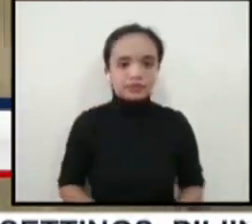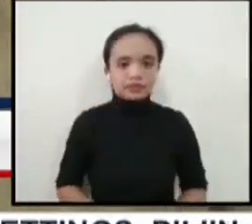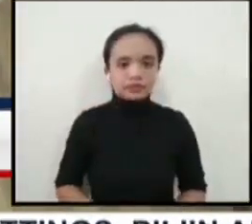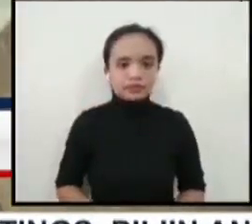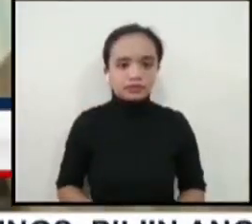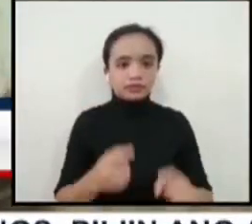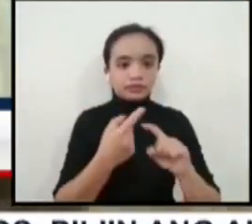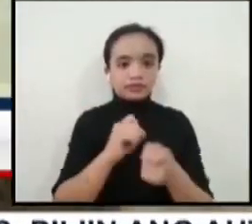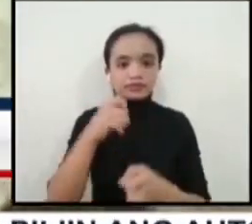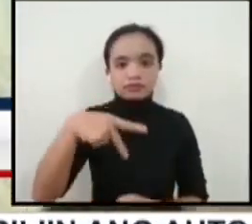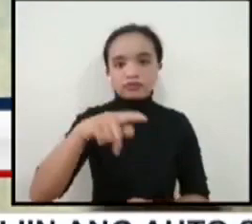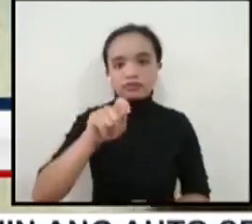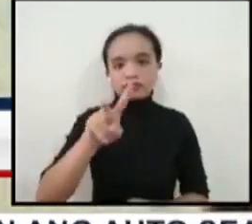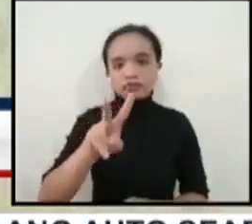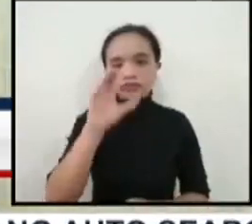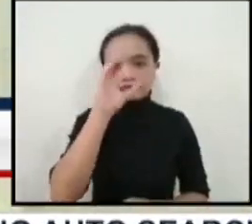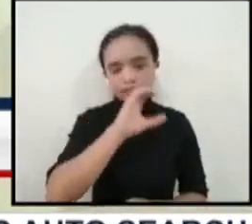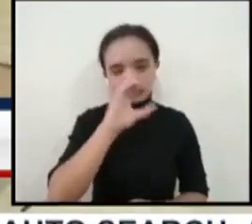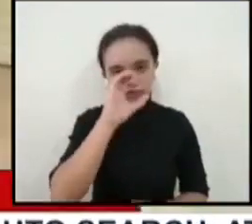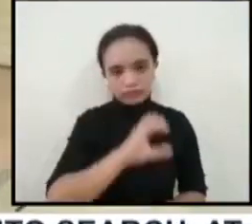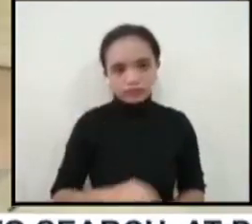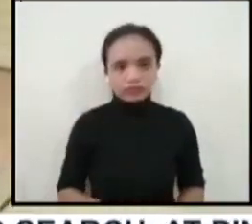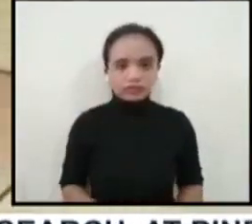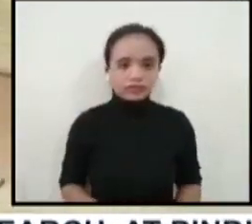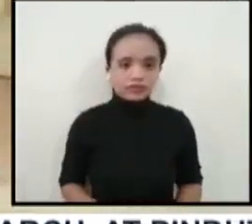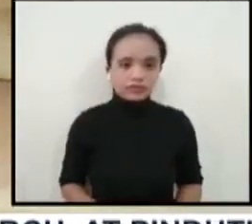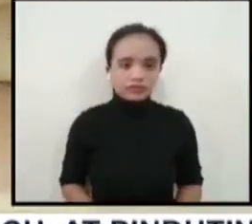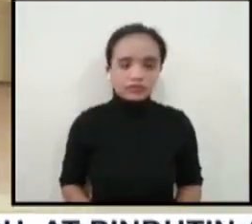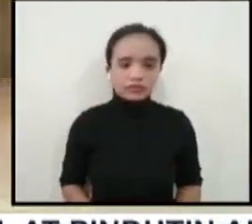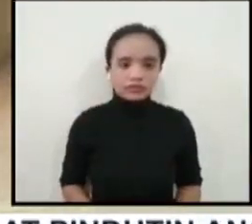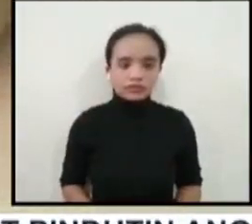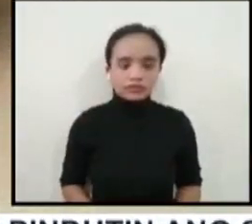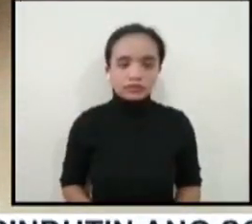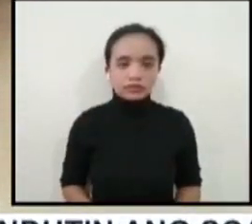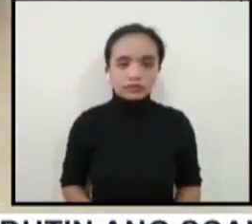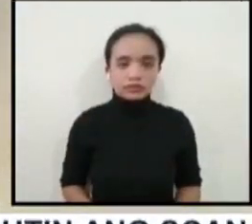Jesse Atienza para sa Morning Show ng Bayan, Rise and Shine, Pilipinas.